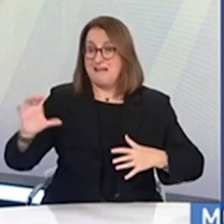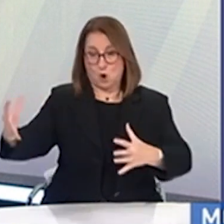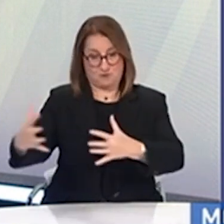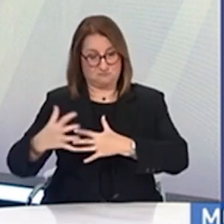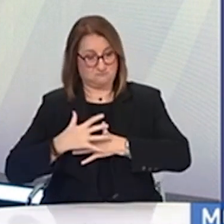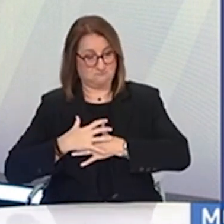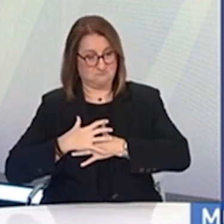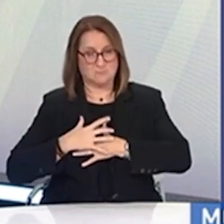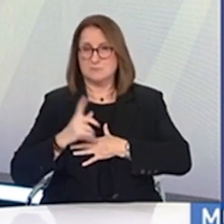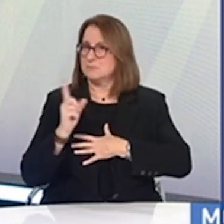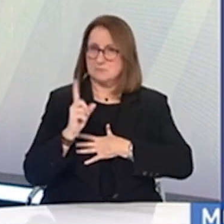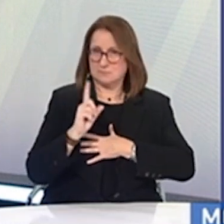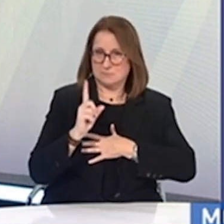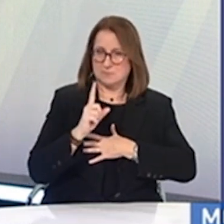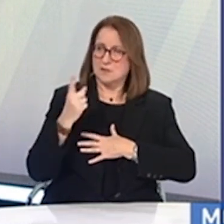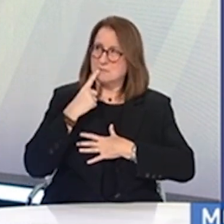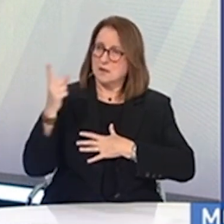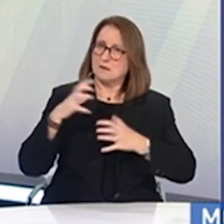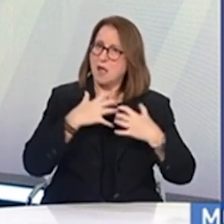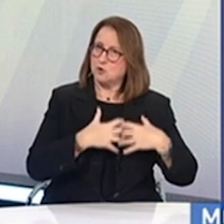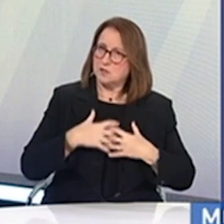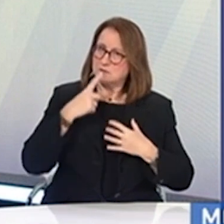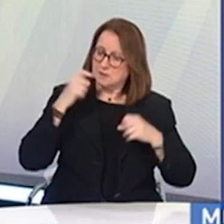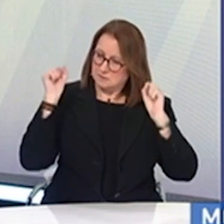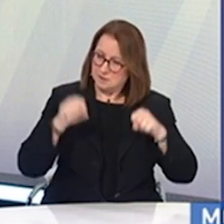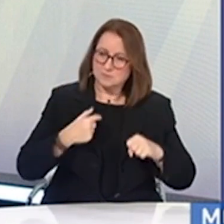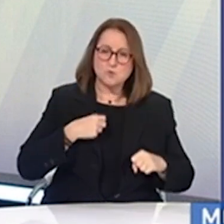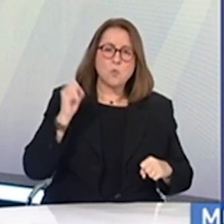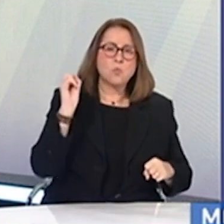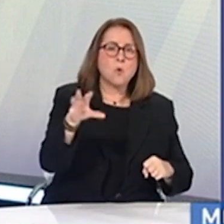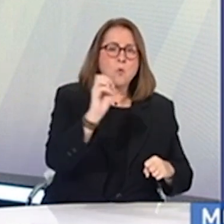δορίζουν και εκατοντάδες εκατομμύρια δόσεις σε χώρες οι οποίες είναι του αναπτυσσόμενου κόσμου.